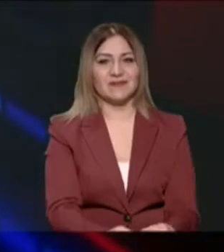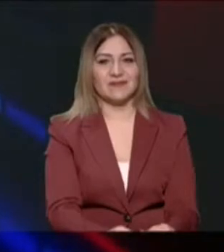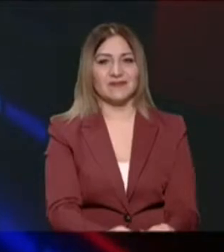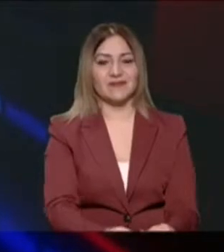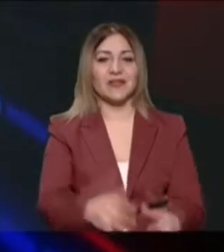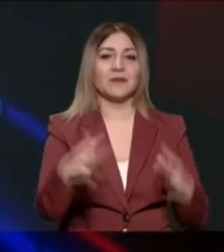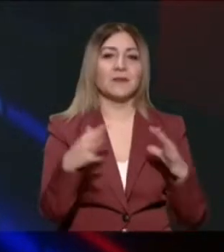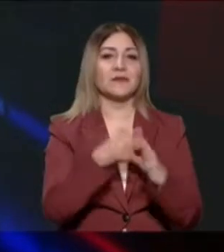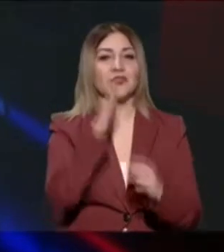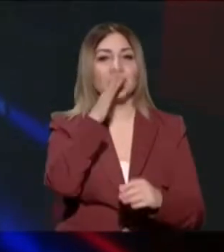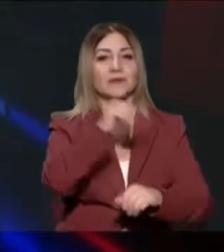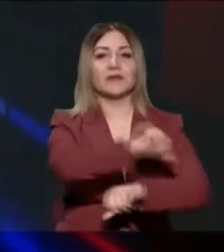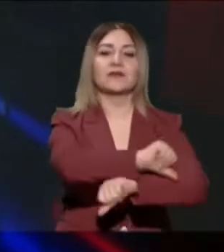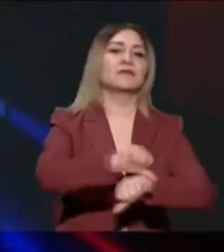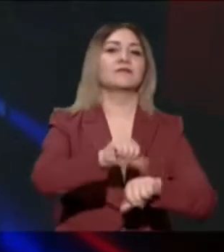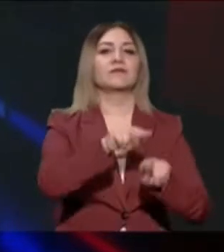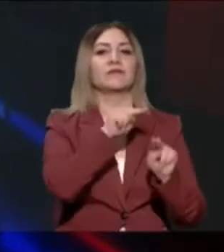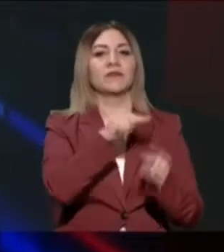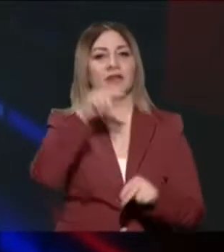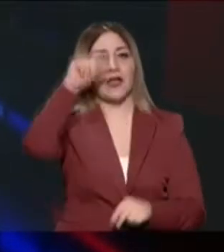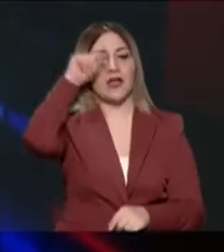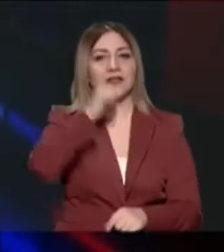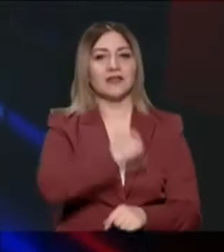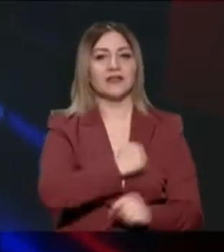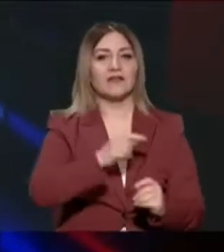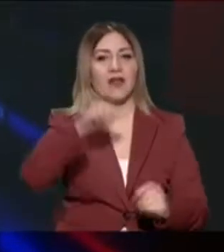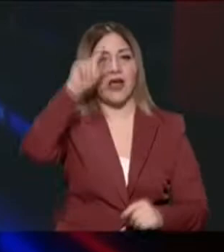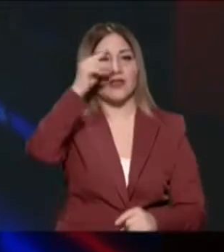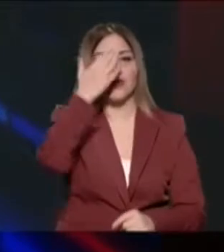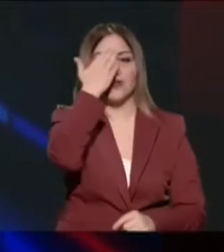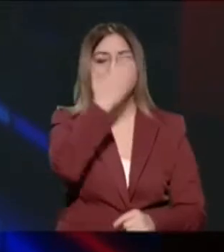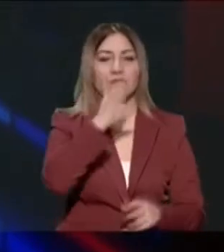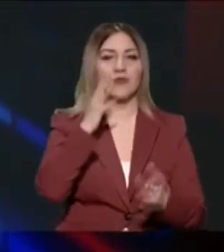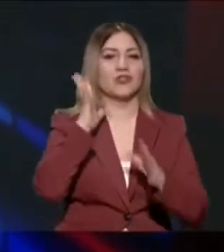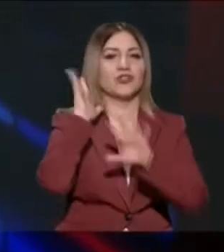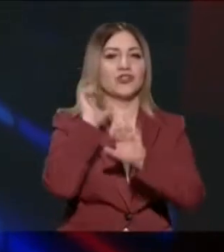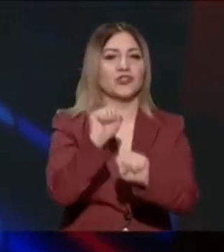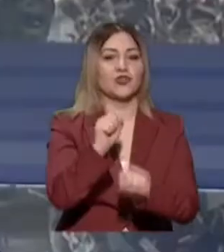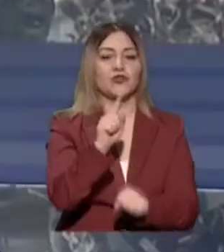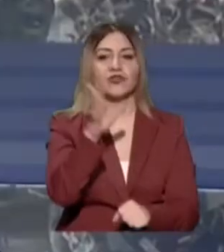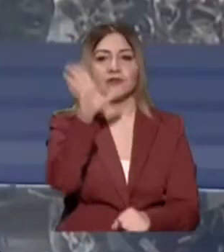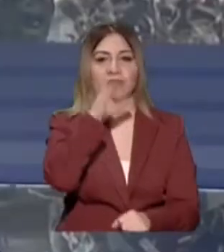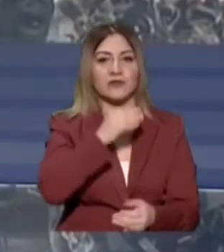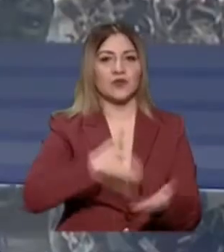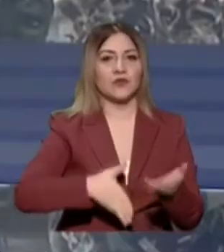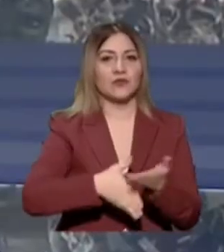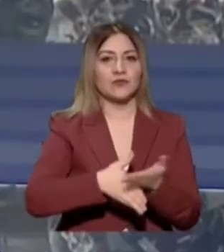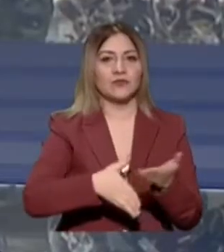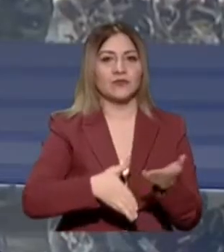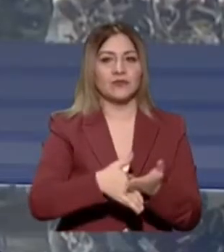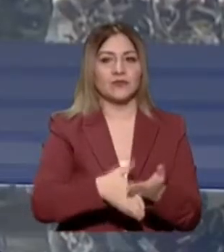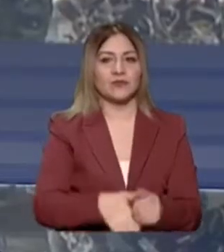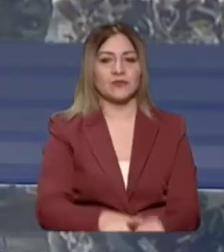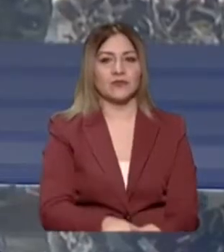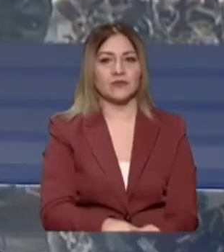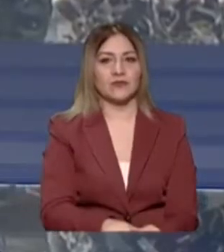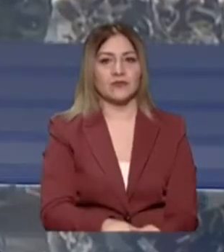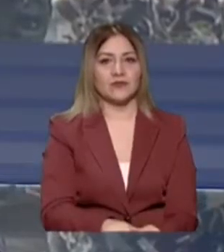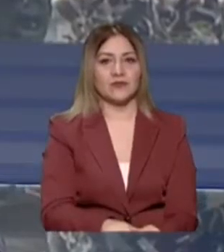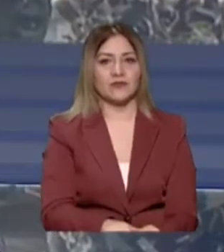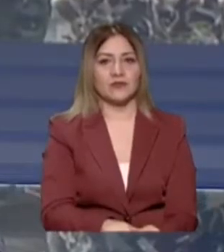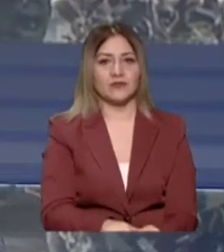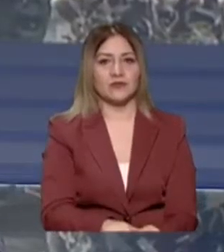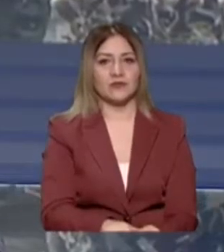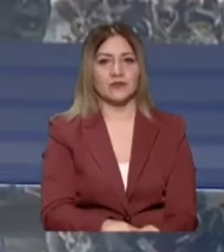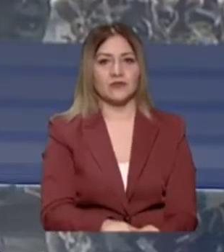Պատերազմի օրերին դիրքապահ հայ զինվորին աջակցում էր ամբողջ հայությունը, ով ինչով կարող էր։ Առանց չափազանցության